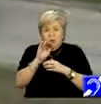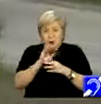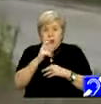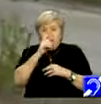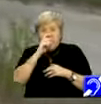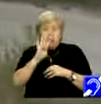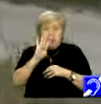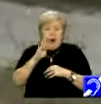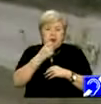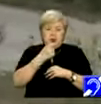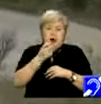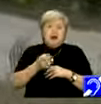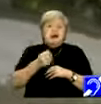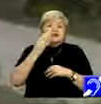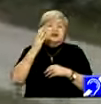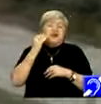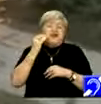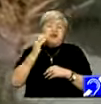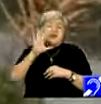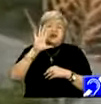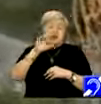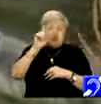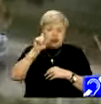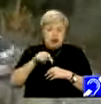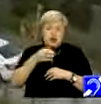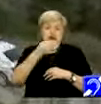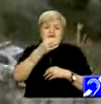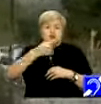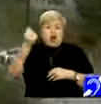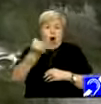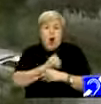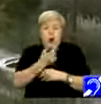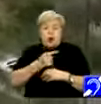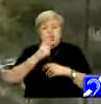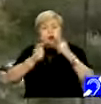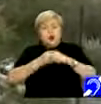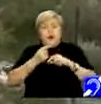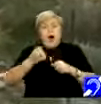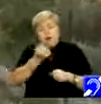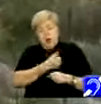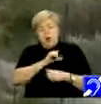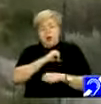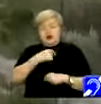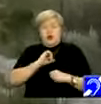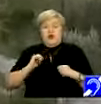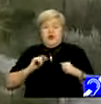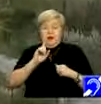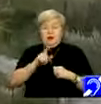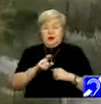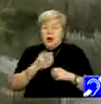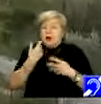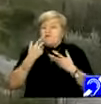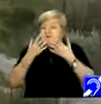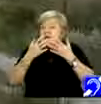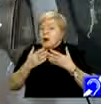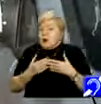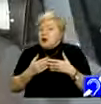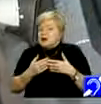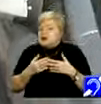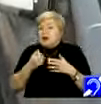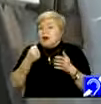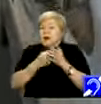4 ani și o fetiță de 5 luni, și a amenințat că îi omoară, apoi se sinucide. Autoritățile au luat în calcul până astăzi